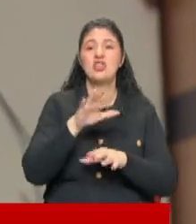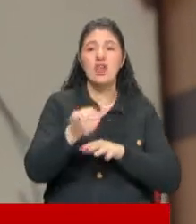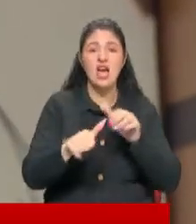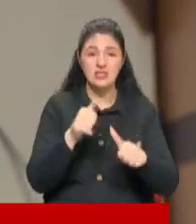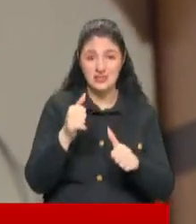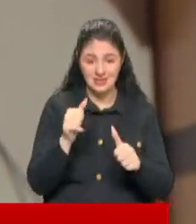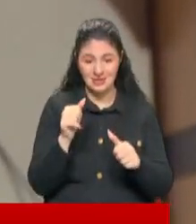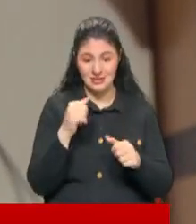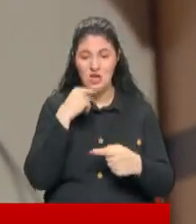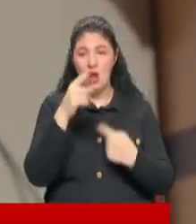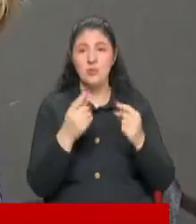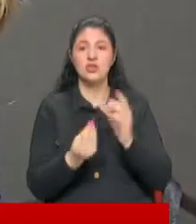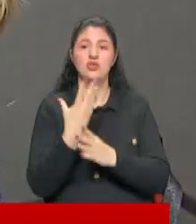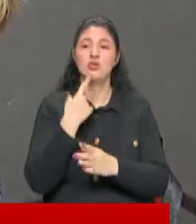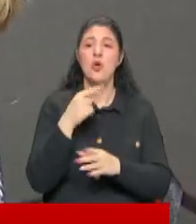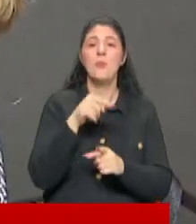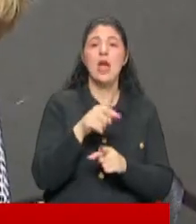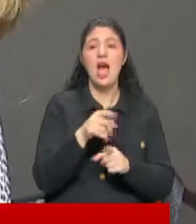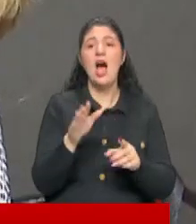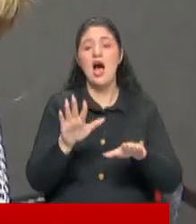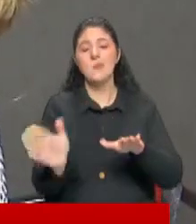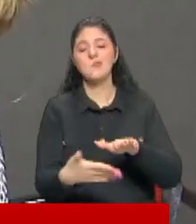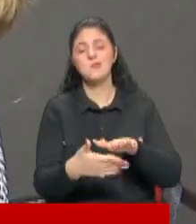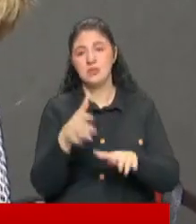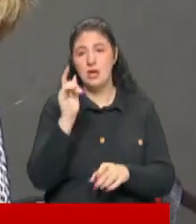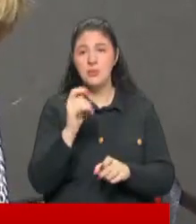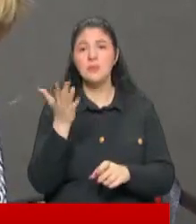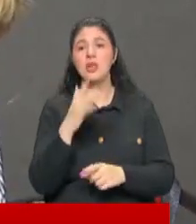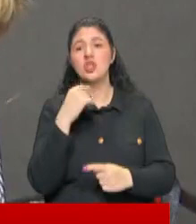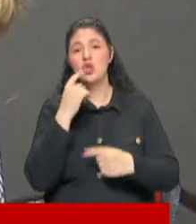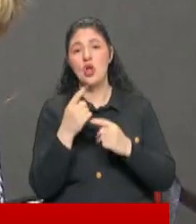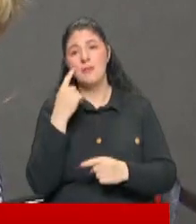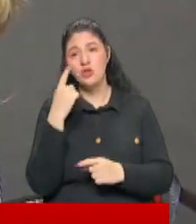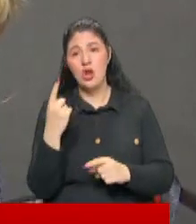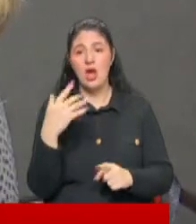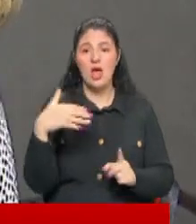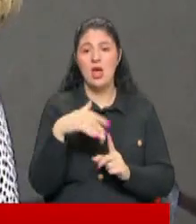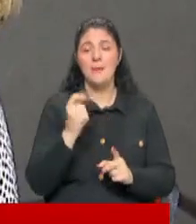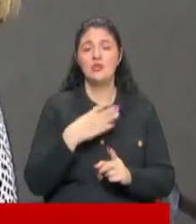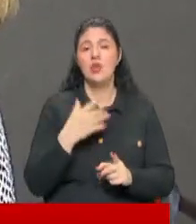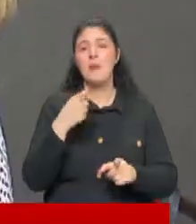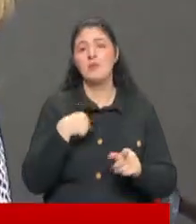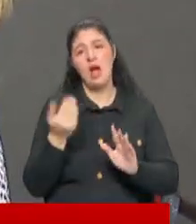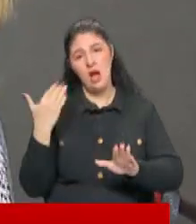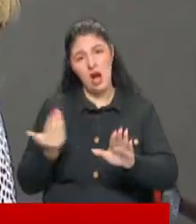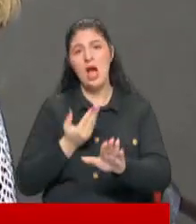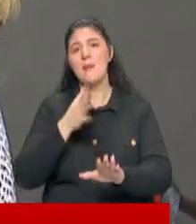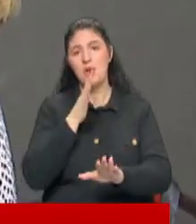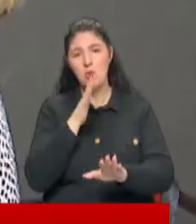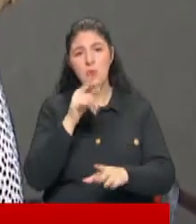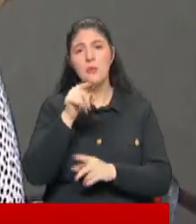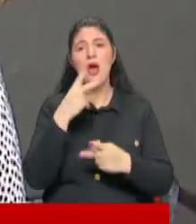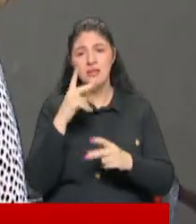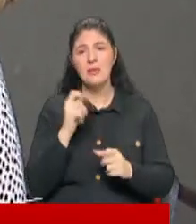iddiasının ortaya atıldığını söylüyor burayı halının altına süpürüp başka iddialar üzerinden gitmek istiyorlar Ben bunun arka yüzünü biliyorum Eğer